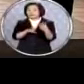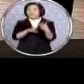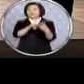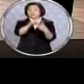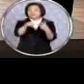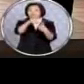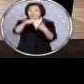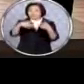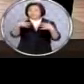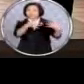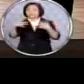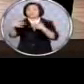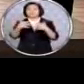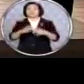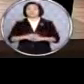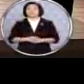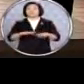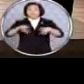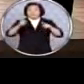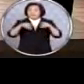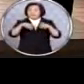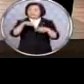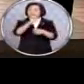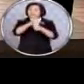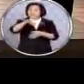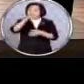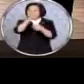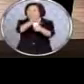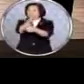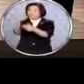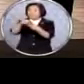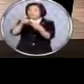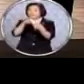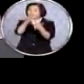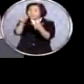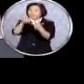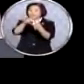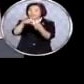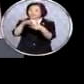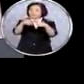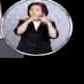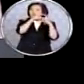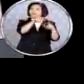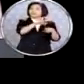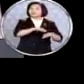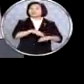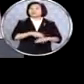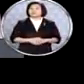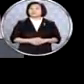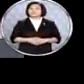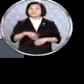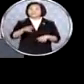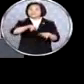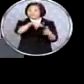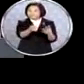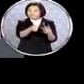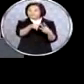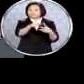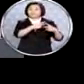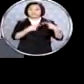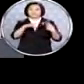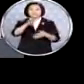问。首先由马英九先生提问，另两位参选人分别回答。接着由蔡英文